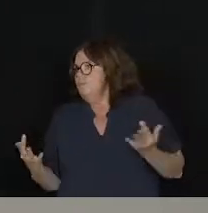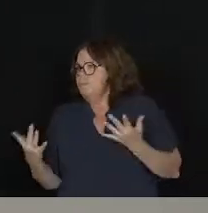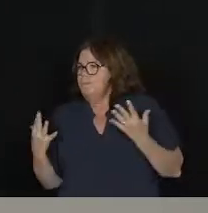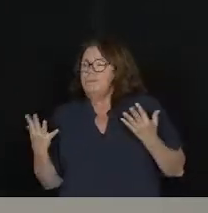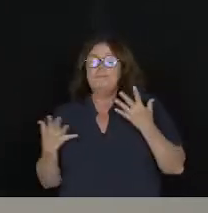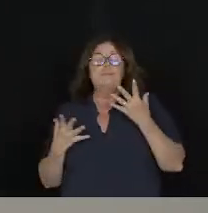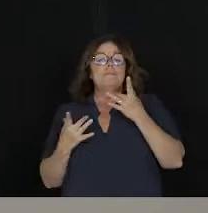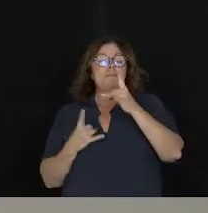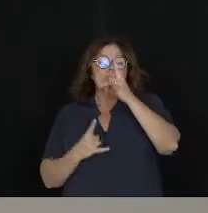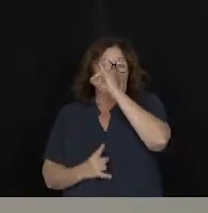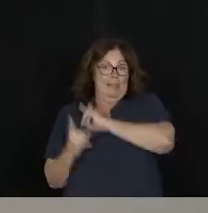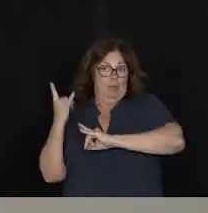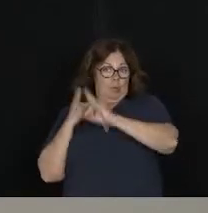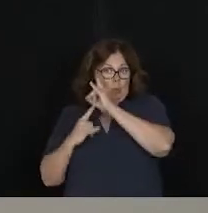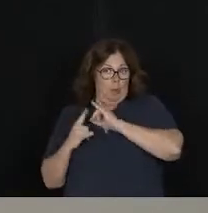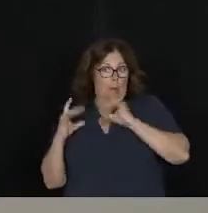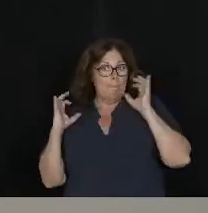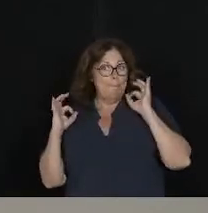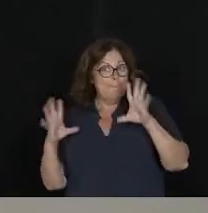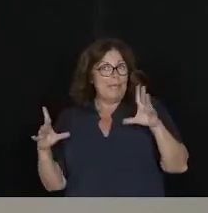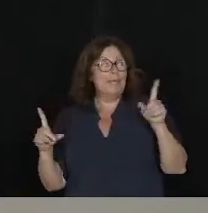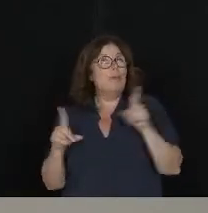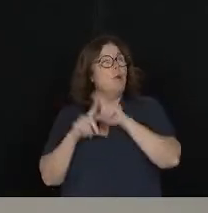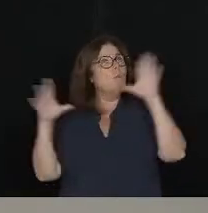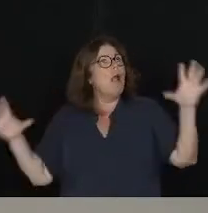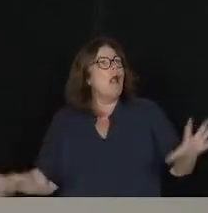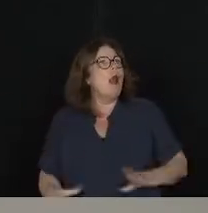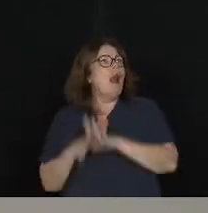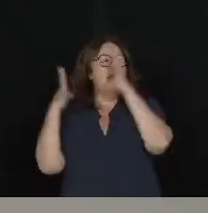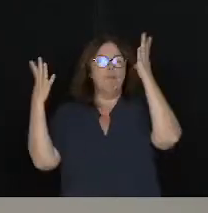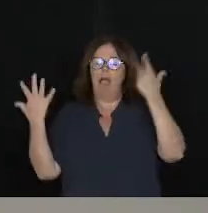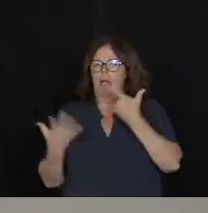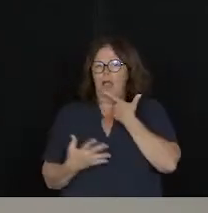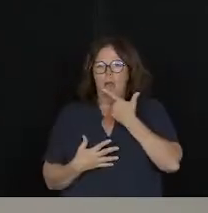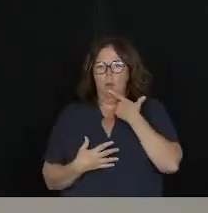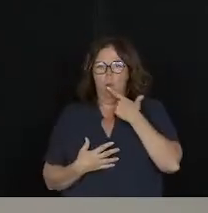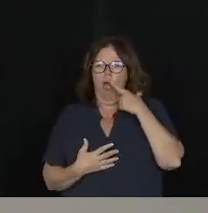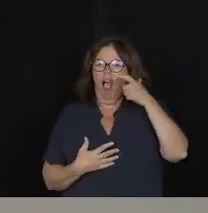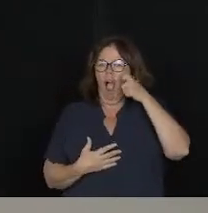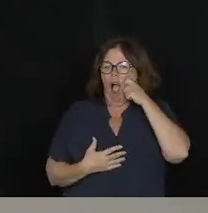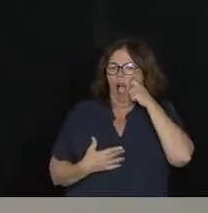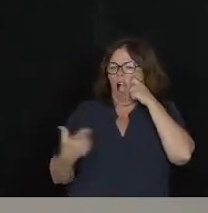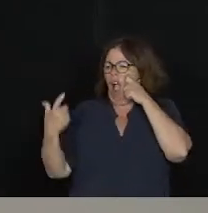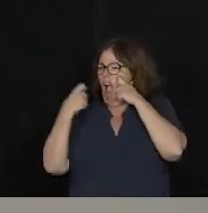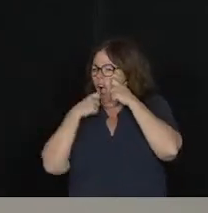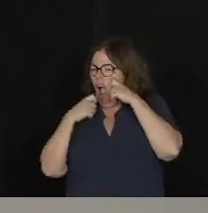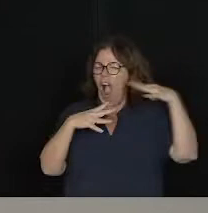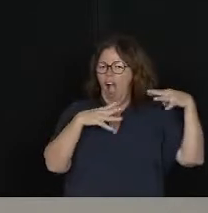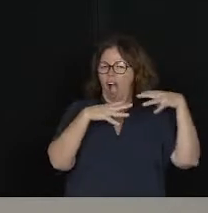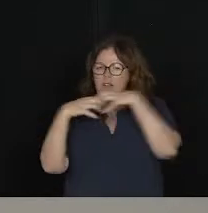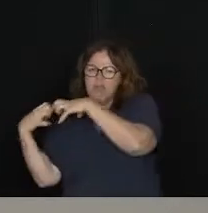l'histoire en elle-même est vue comme une sorte de grand combat des races, les unes contre les autres, avec